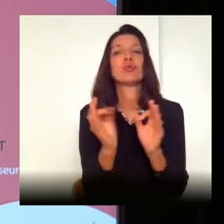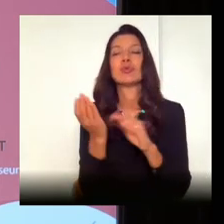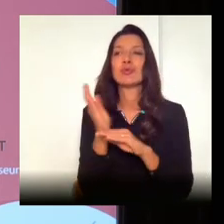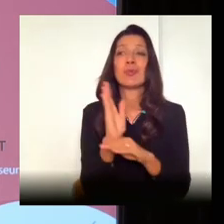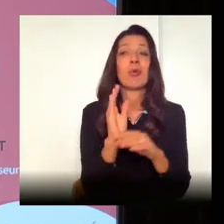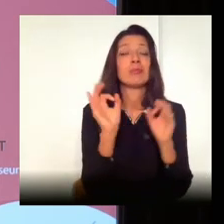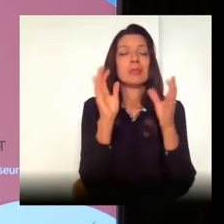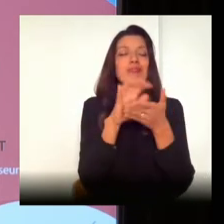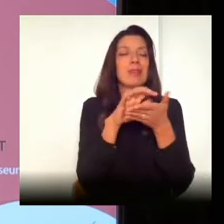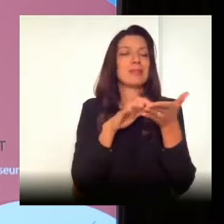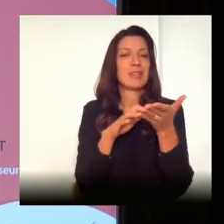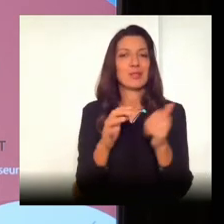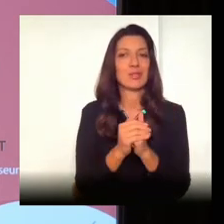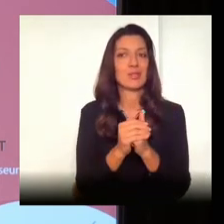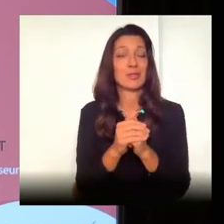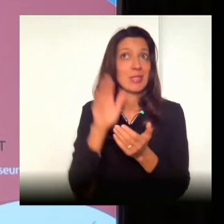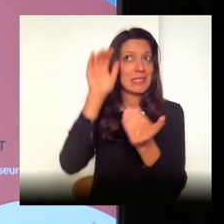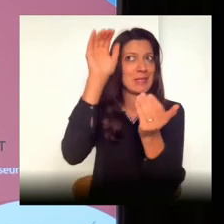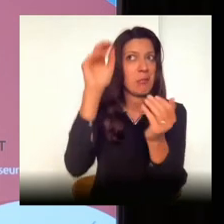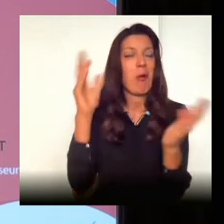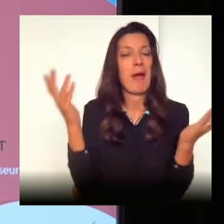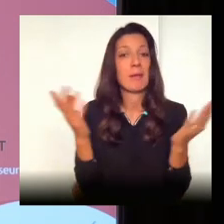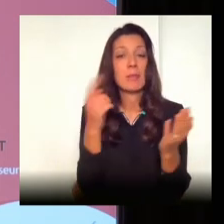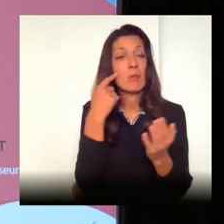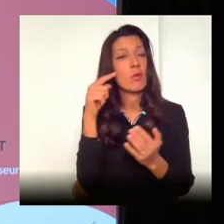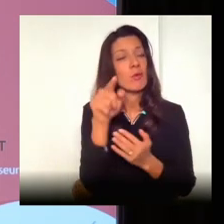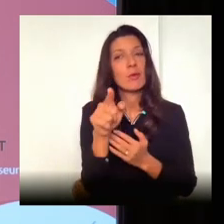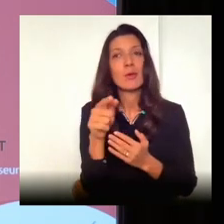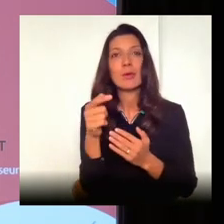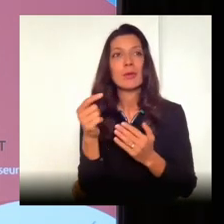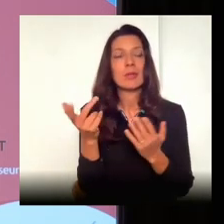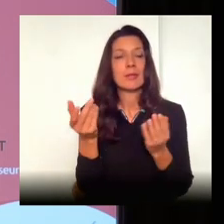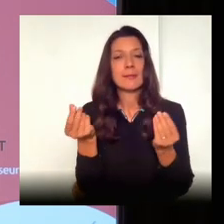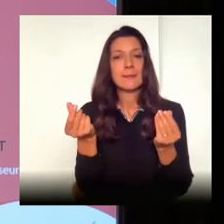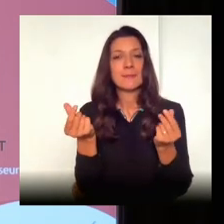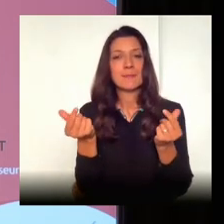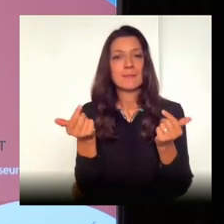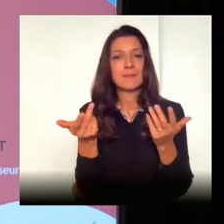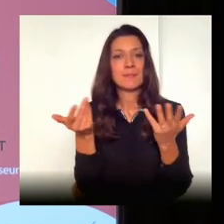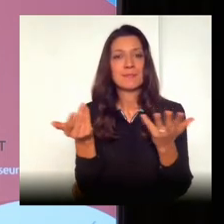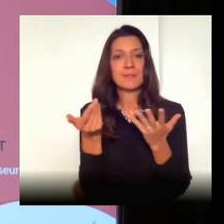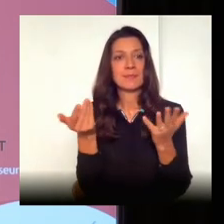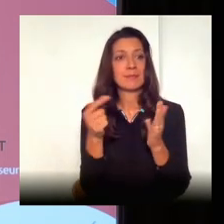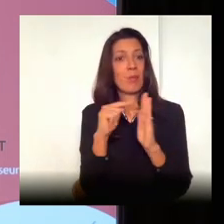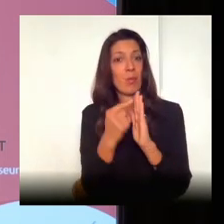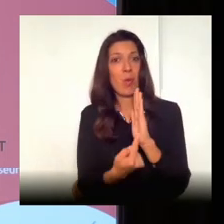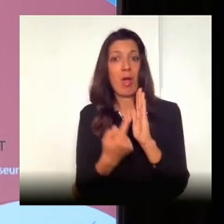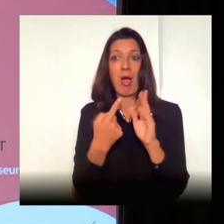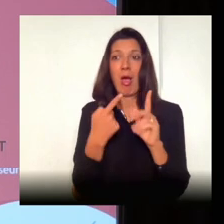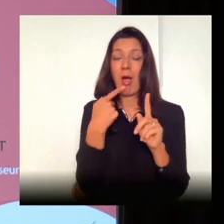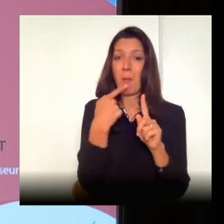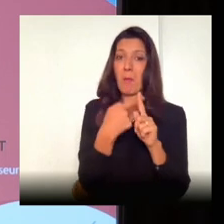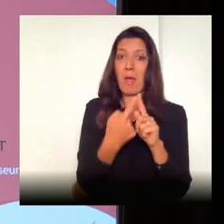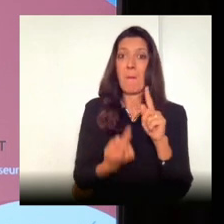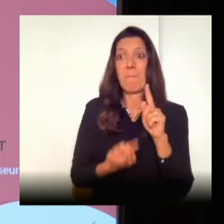de message évidemment d'espoir, mais quel est pour vous le levier principal aujourd'hui, compte